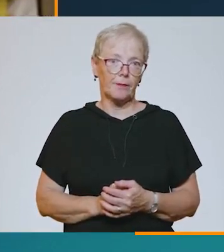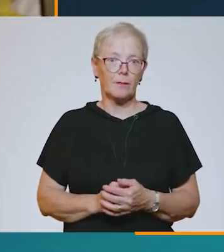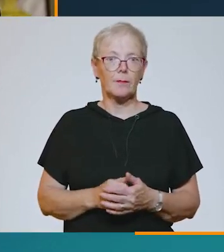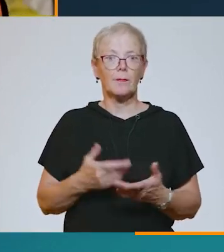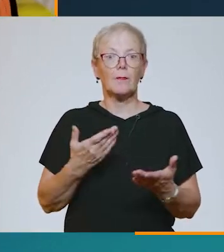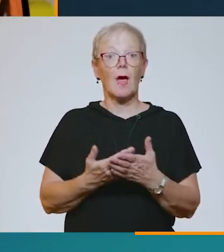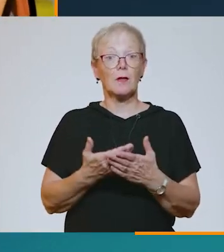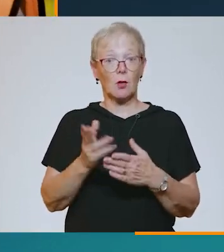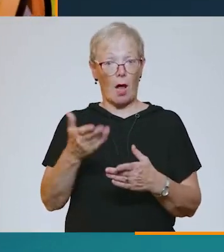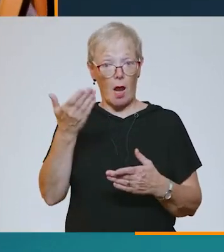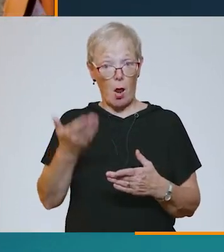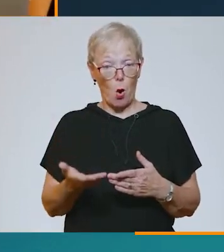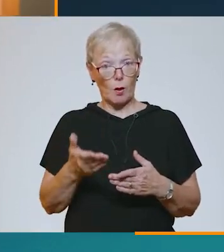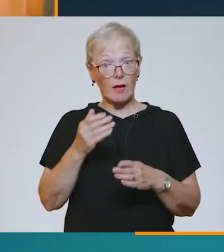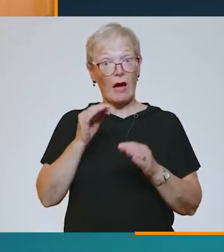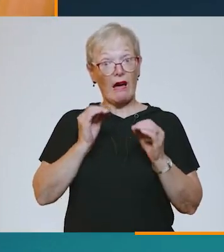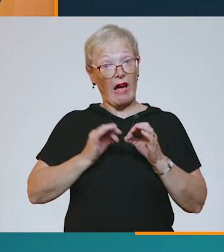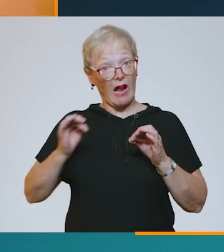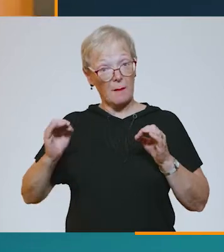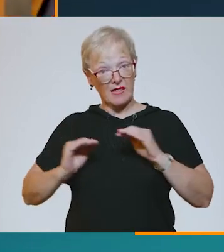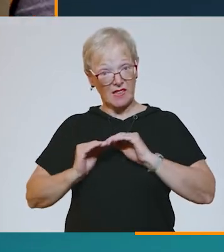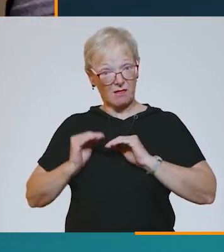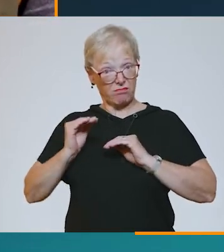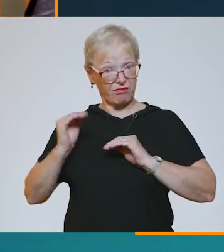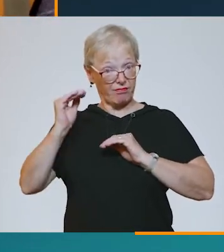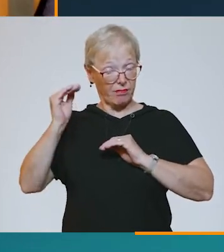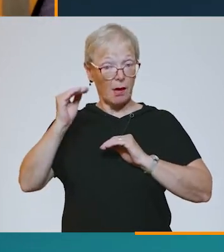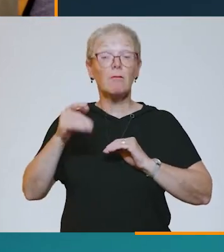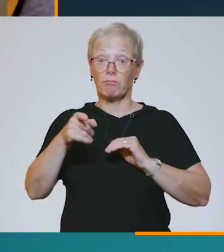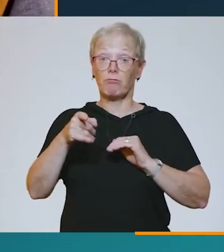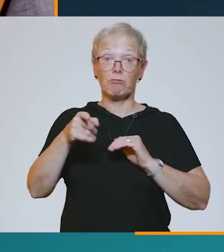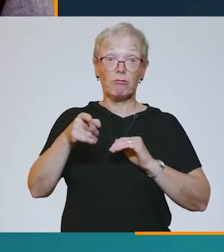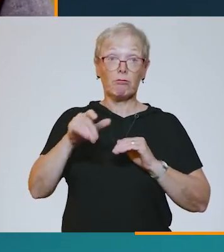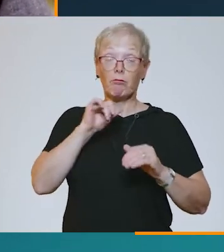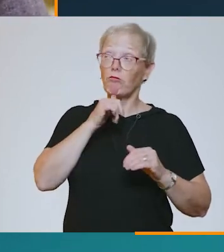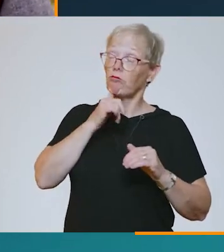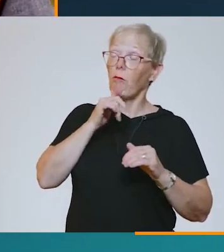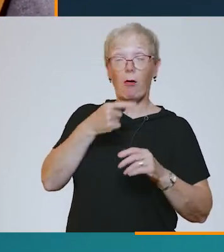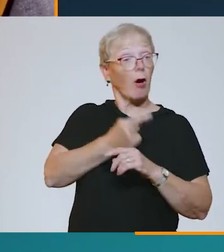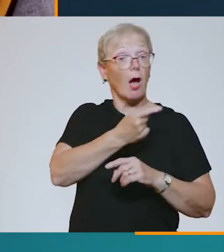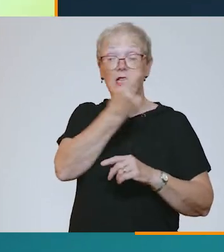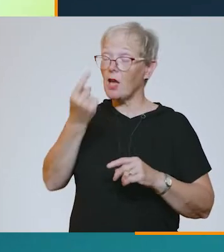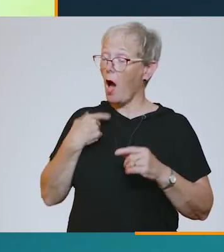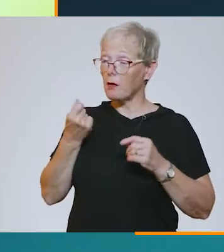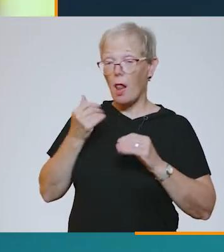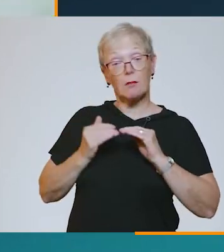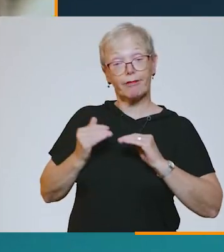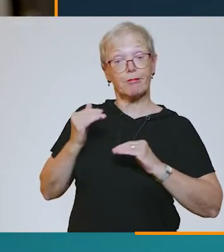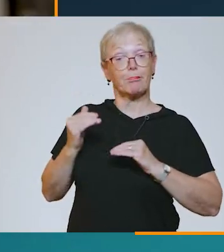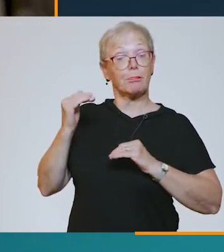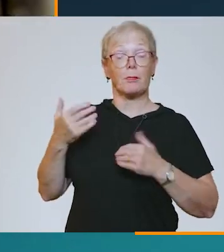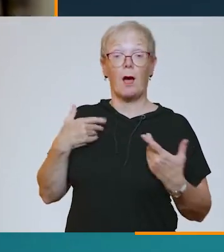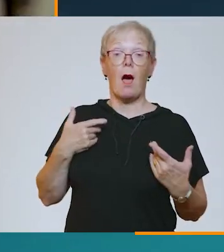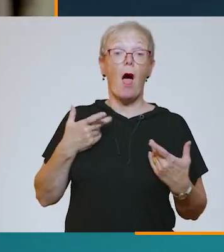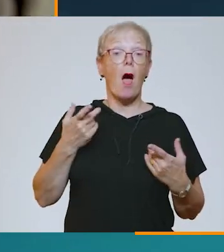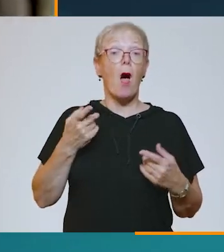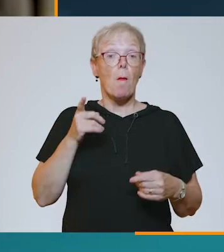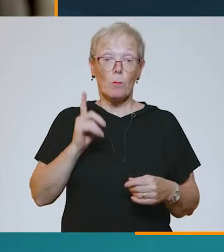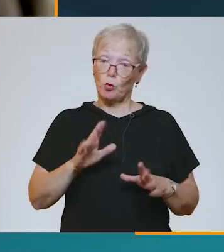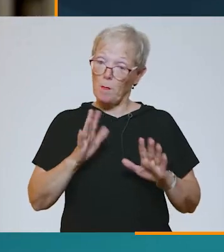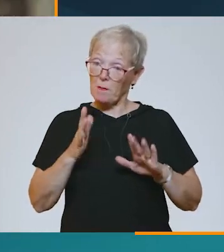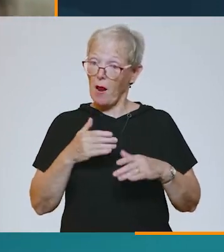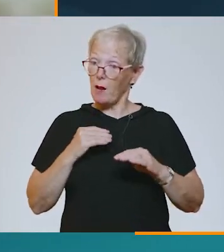so, dass sich dein Lohn auch regelmäßig erhöht? Ja, eigentlich schon. Also bis jetzt jedes Jahr. Und musst du auch